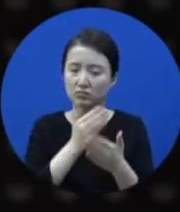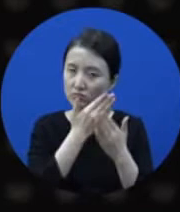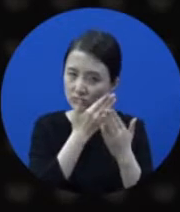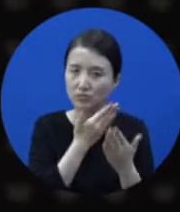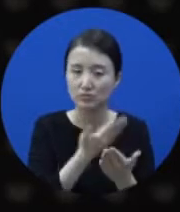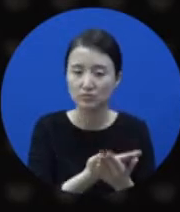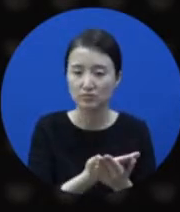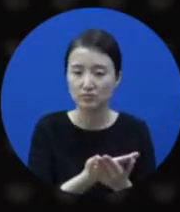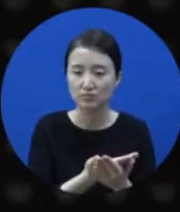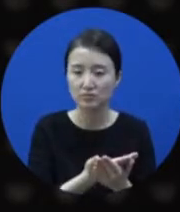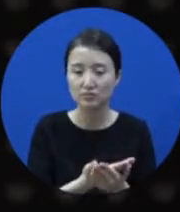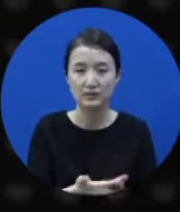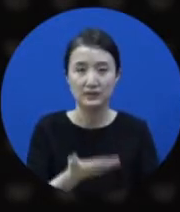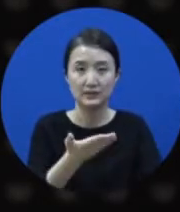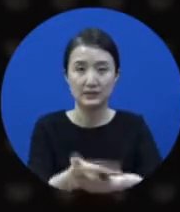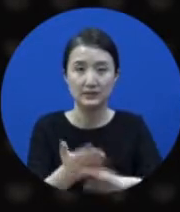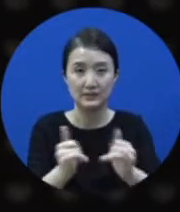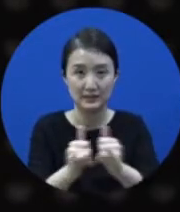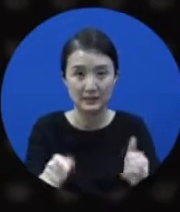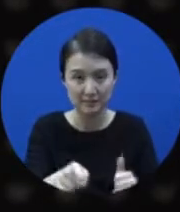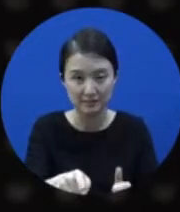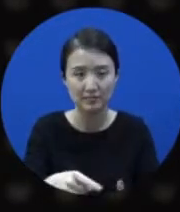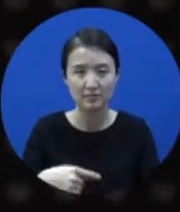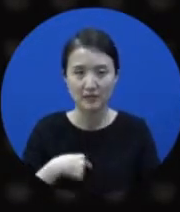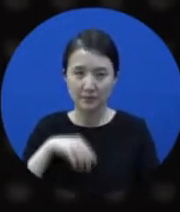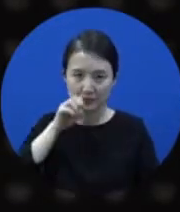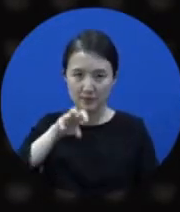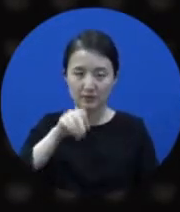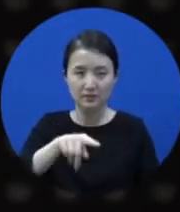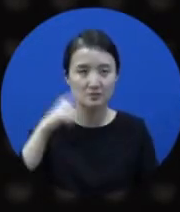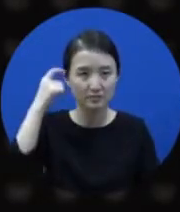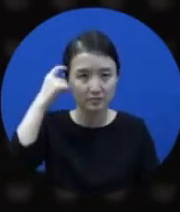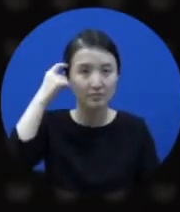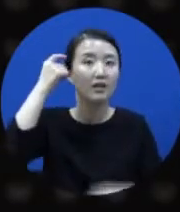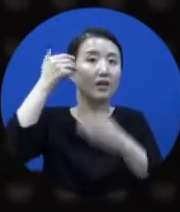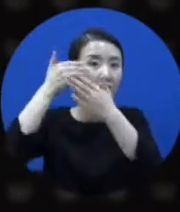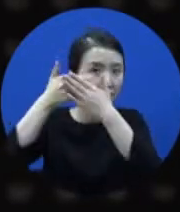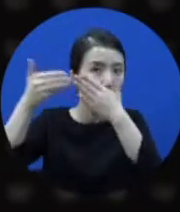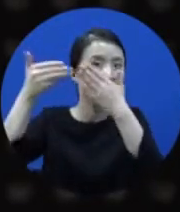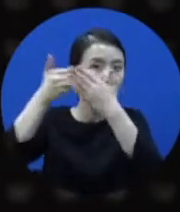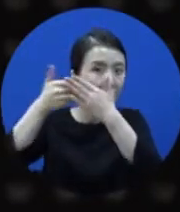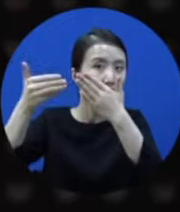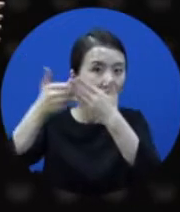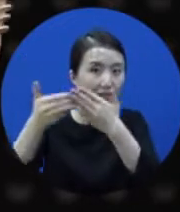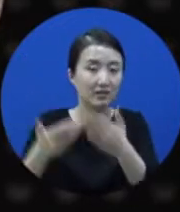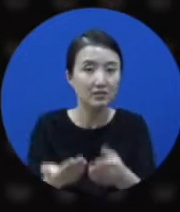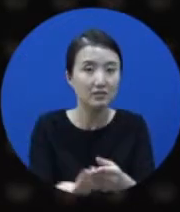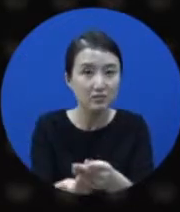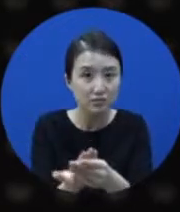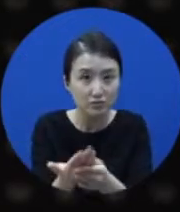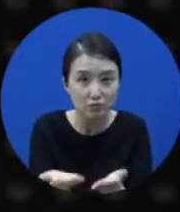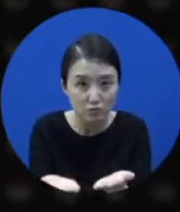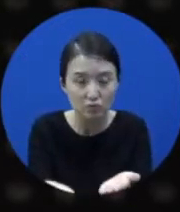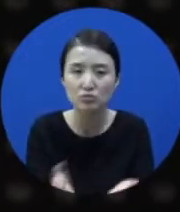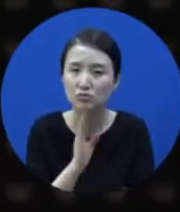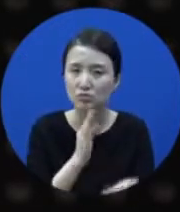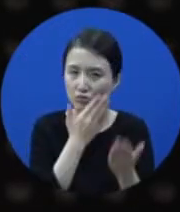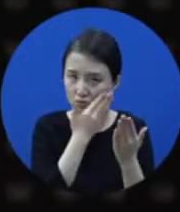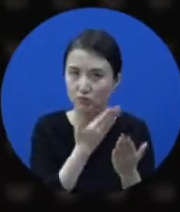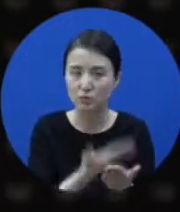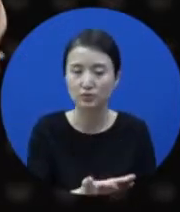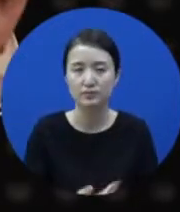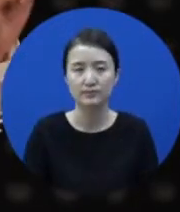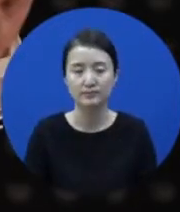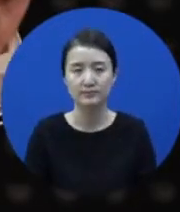예, 상대방이 상상할 수 있게 말하는 겁니다. 자, 아까 첫 번째 뭐라고 그랬어요? 기억에 남게 말하라.